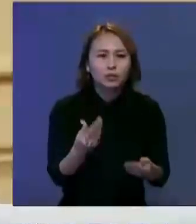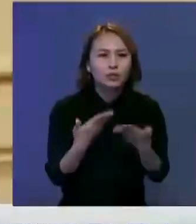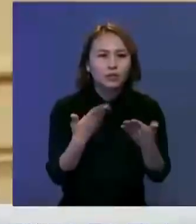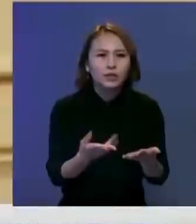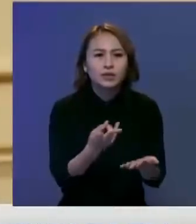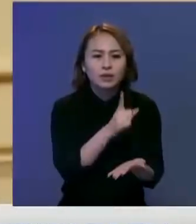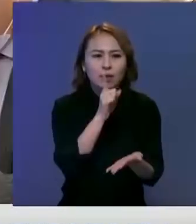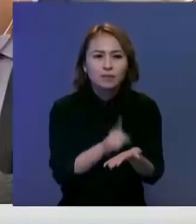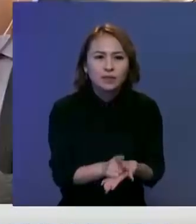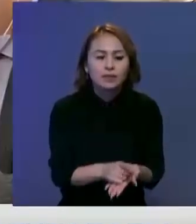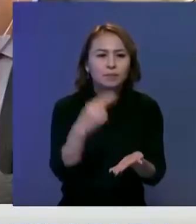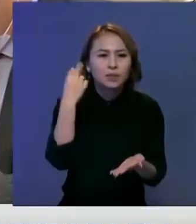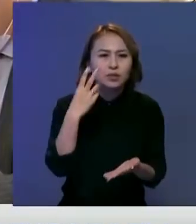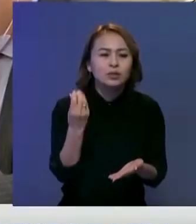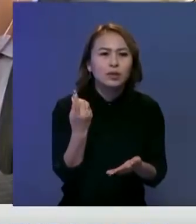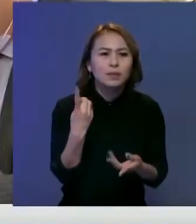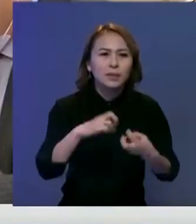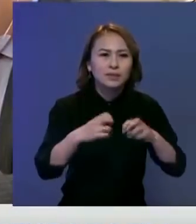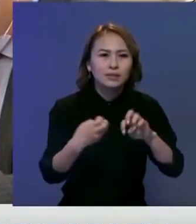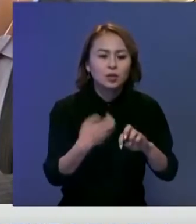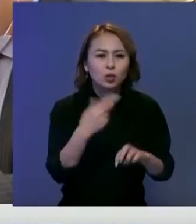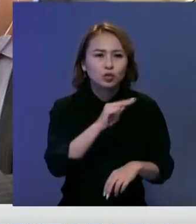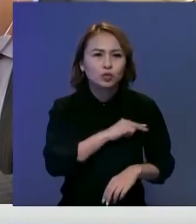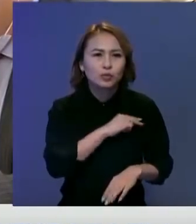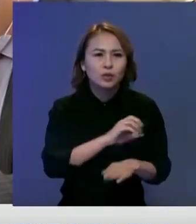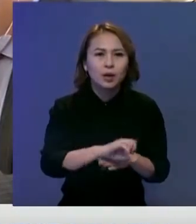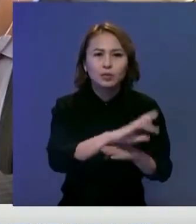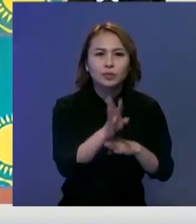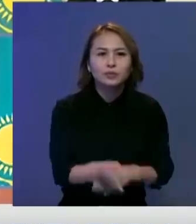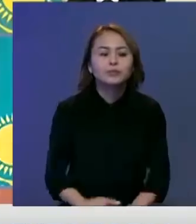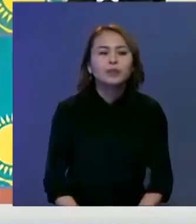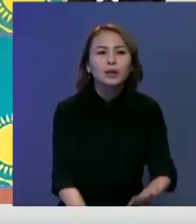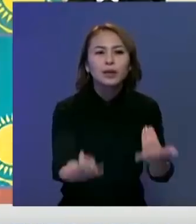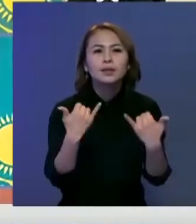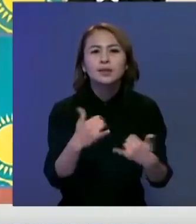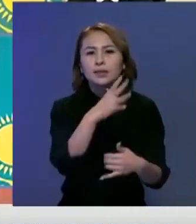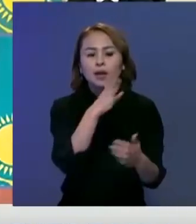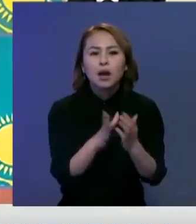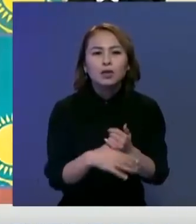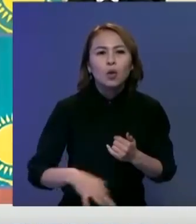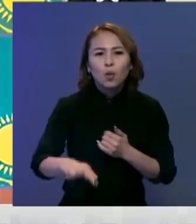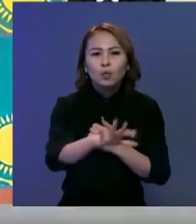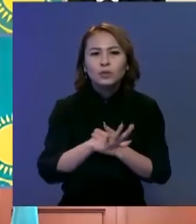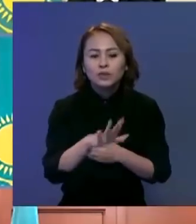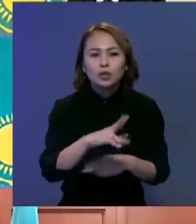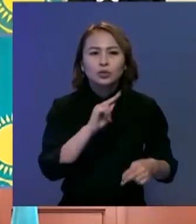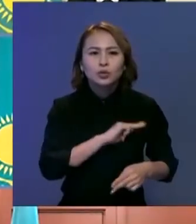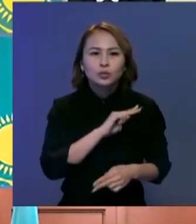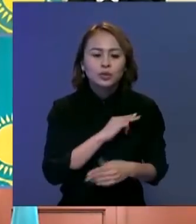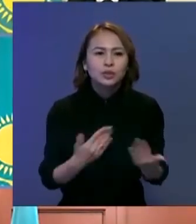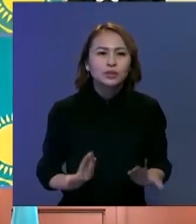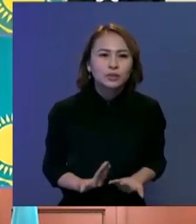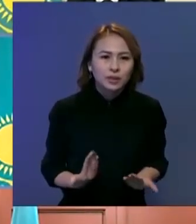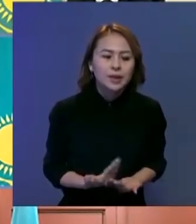тейс. Жа президент көтірген тағы бір мәселі жұмыс пен ғамту. Қазыры таңда Атра обысындағы тұрмыз деге